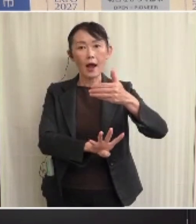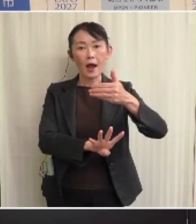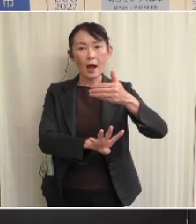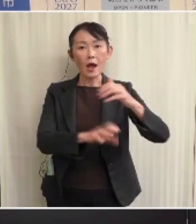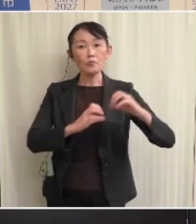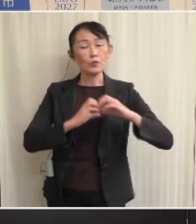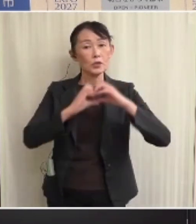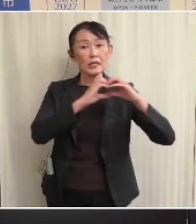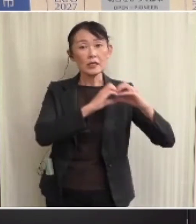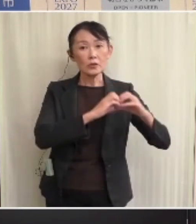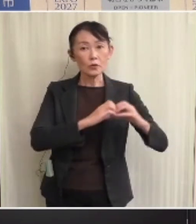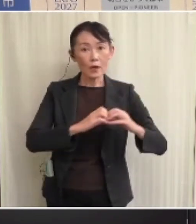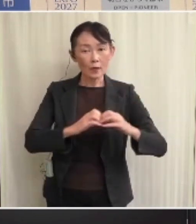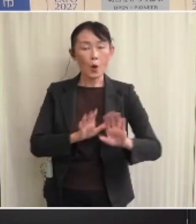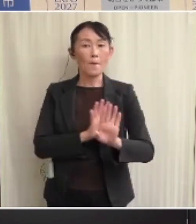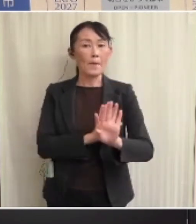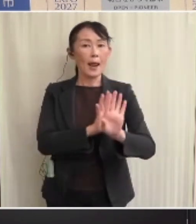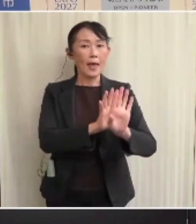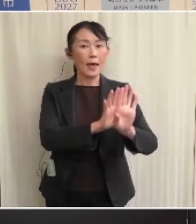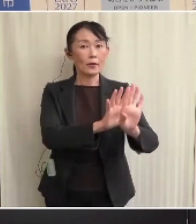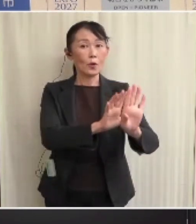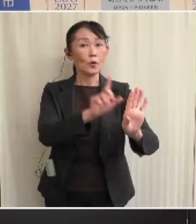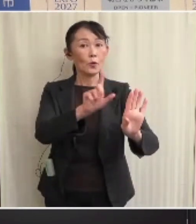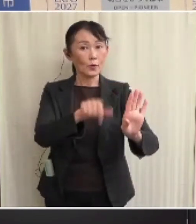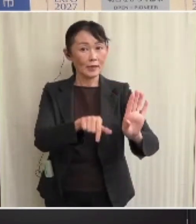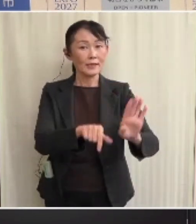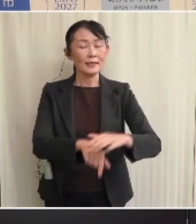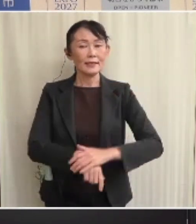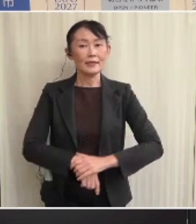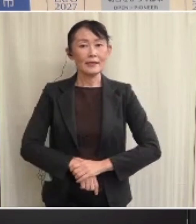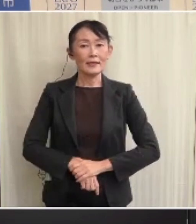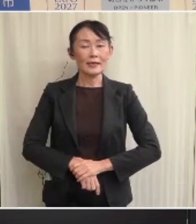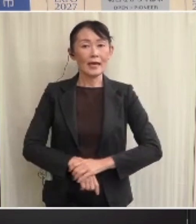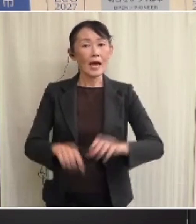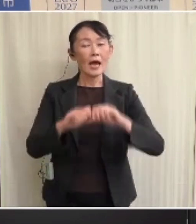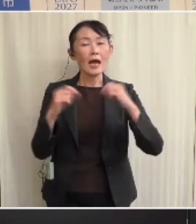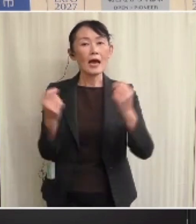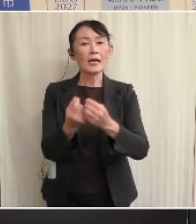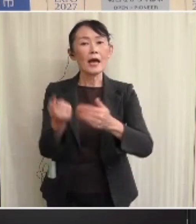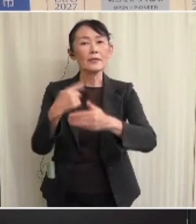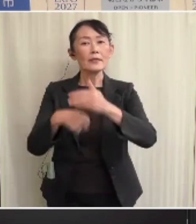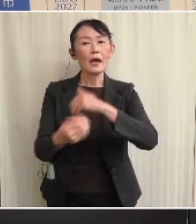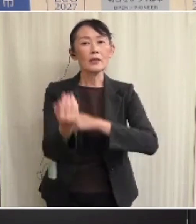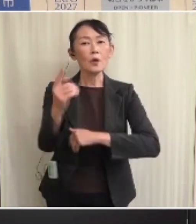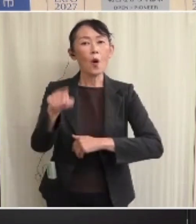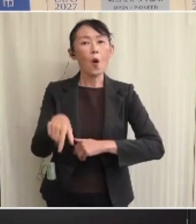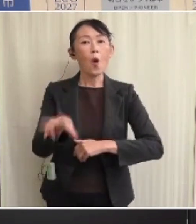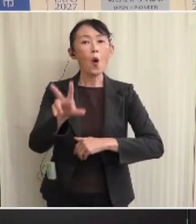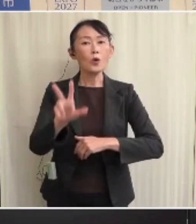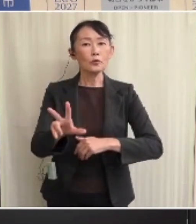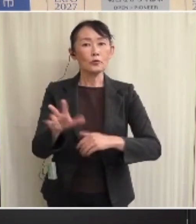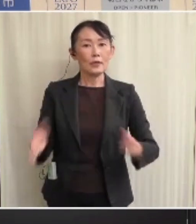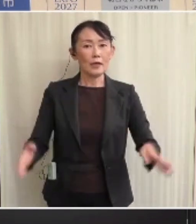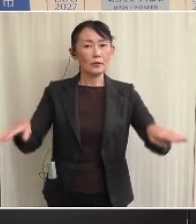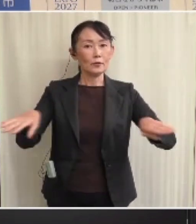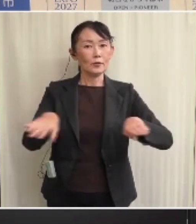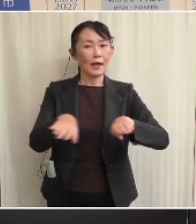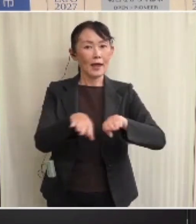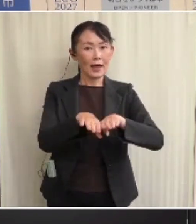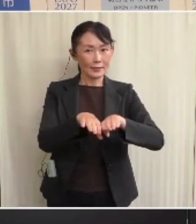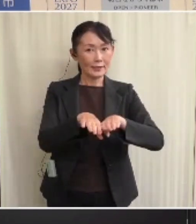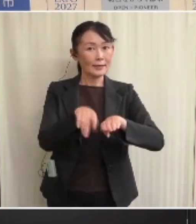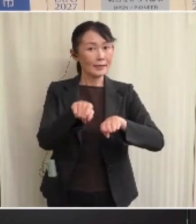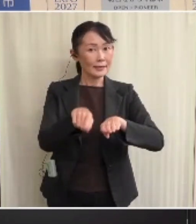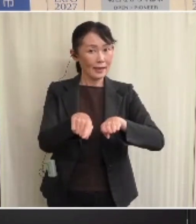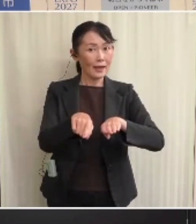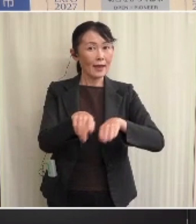プリキュアパレードで、の日にですね、館内ホールで、行われるステージなん